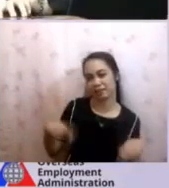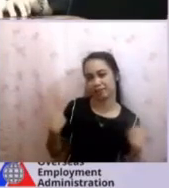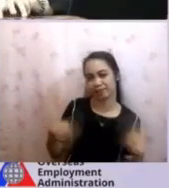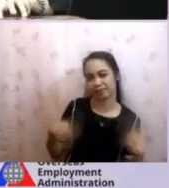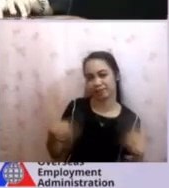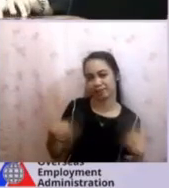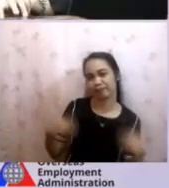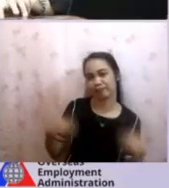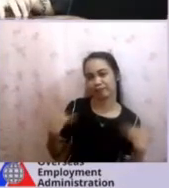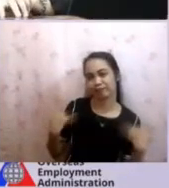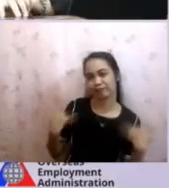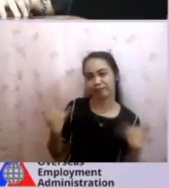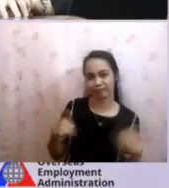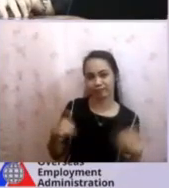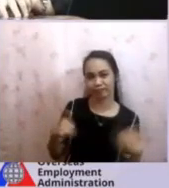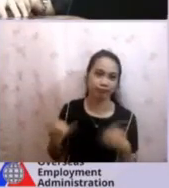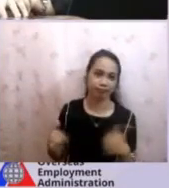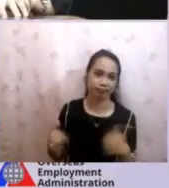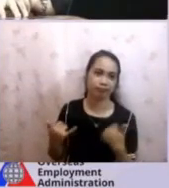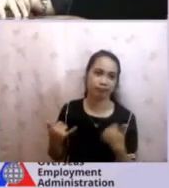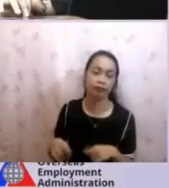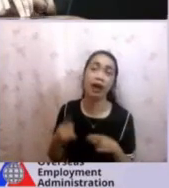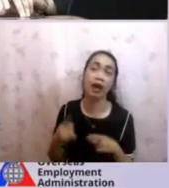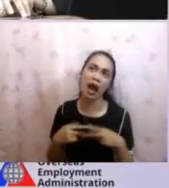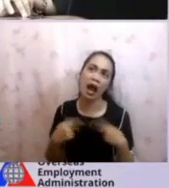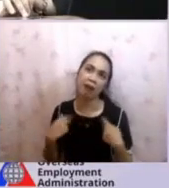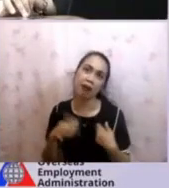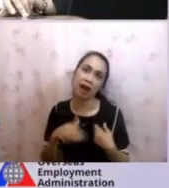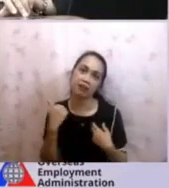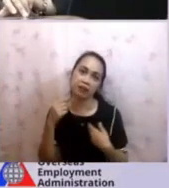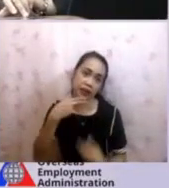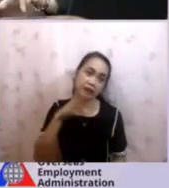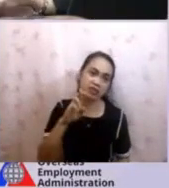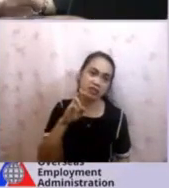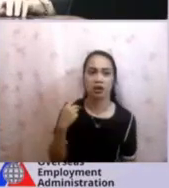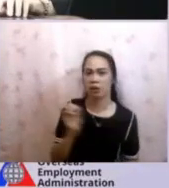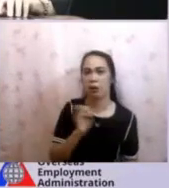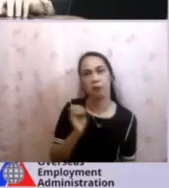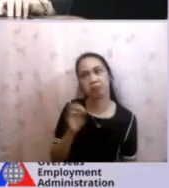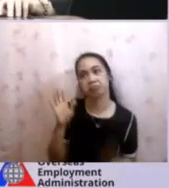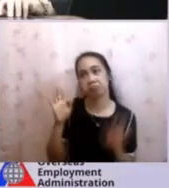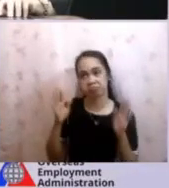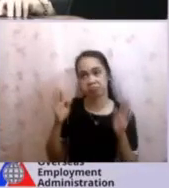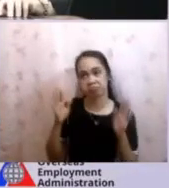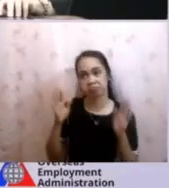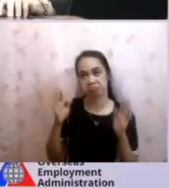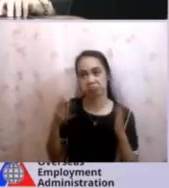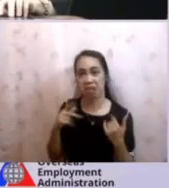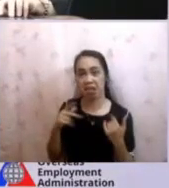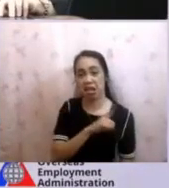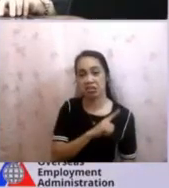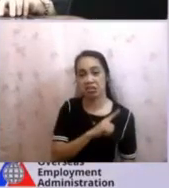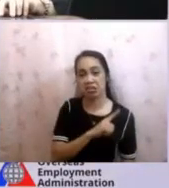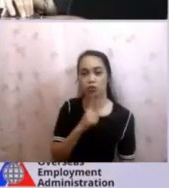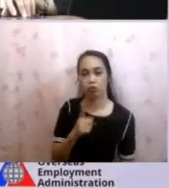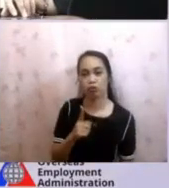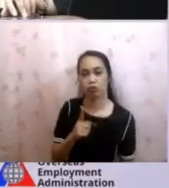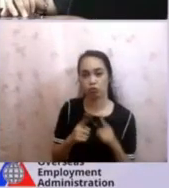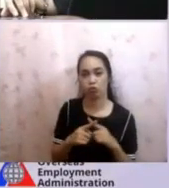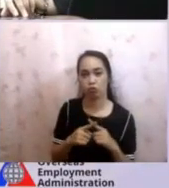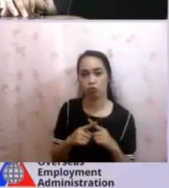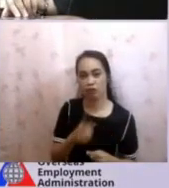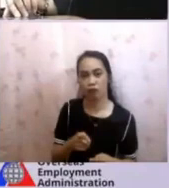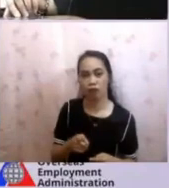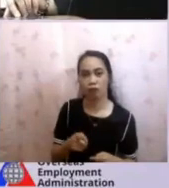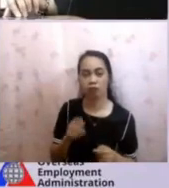mo inform sa mga applicants nga wala dahil sila nadawat. Nga magsigein tawag hulat sa wala. So good for those HR nga